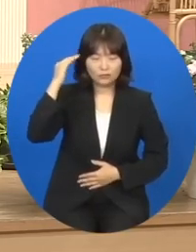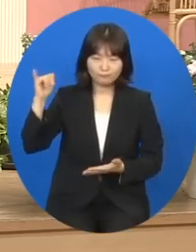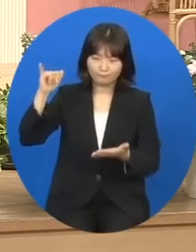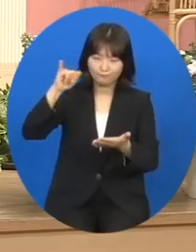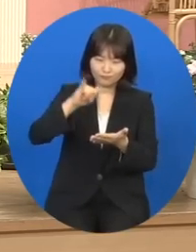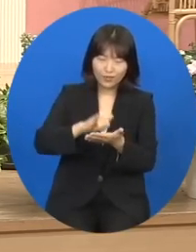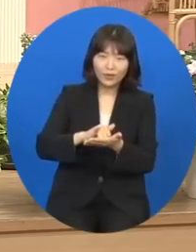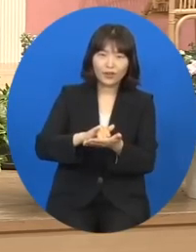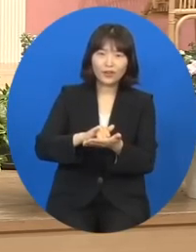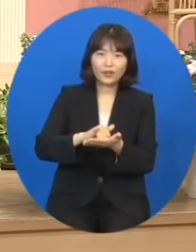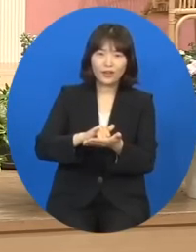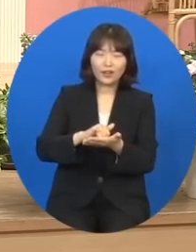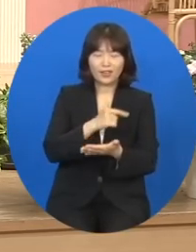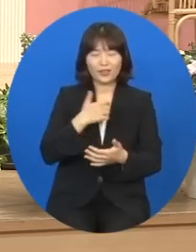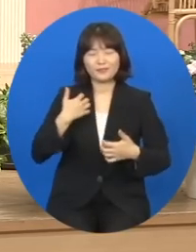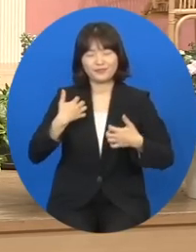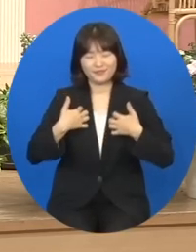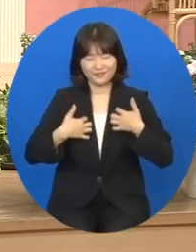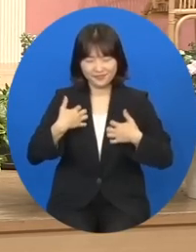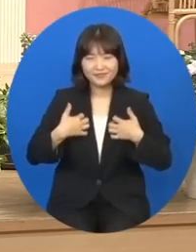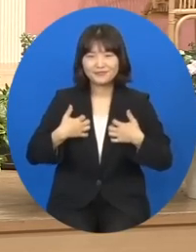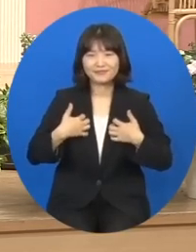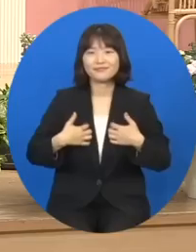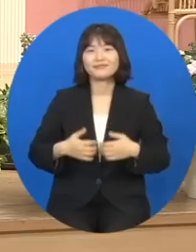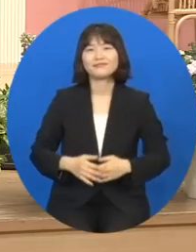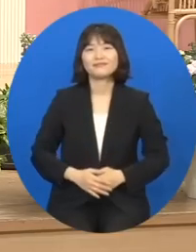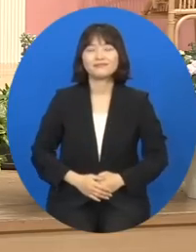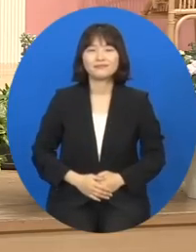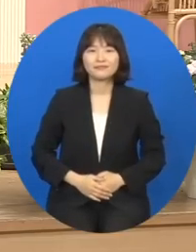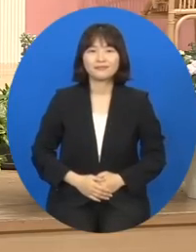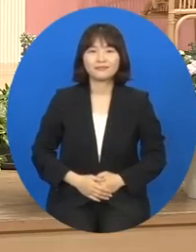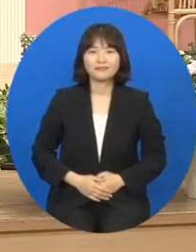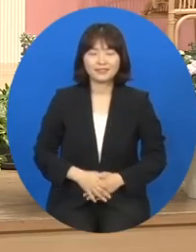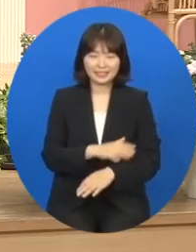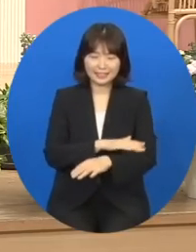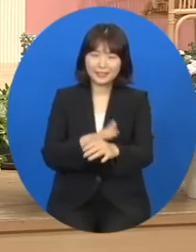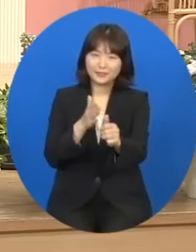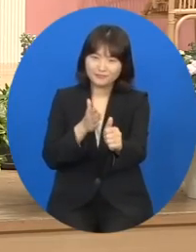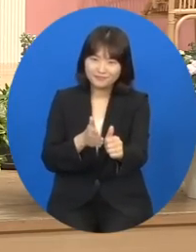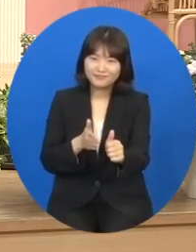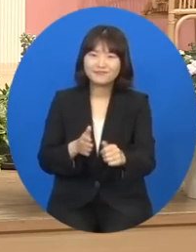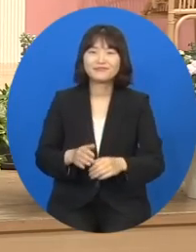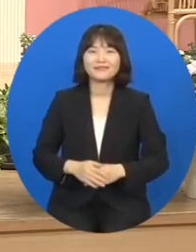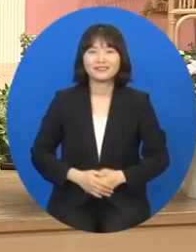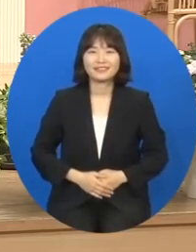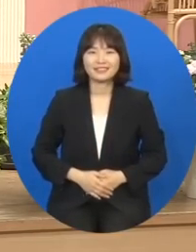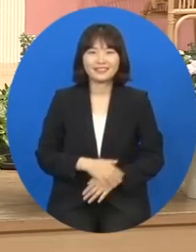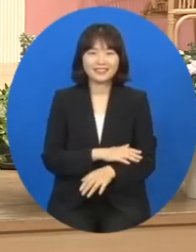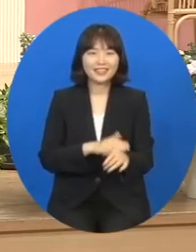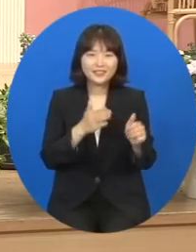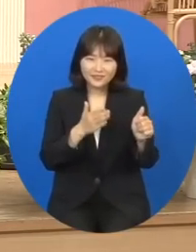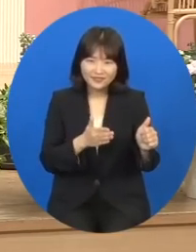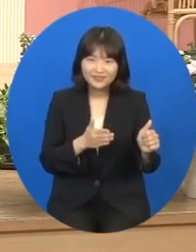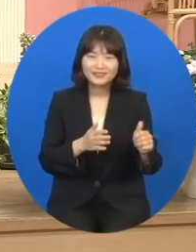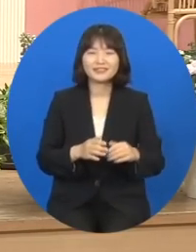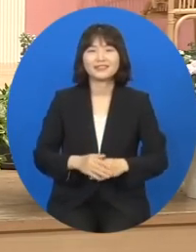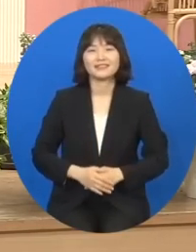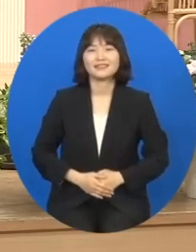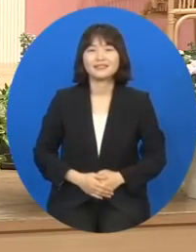있는 것을 너무 기쁘게 생각합니다 아 잘 부탁드립니다 잘 부탁드립니다